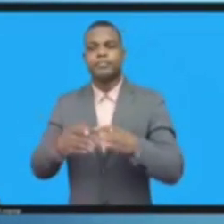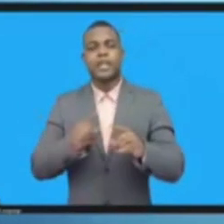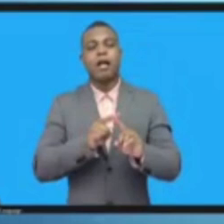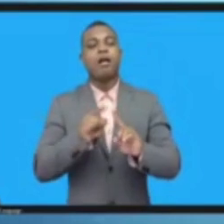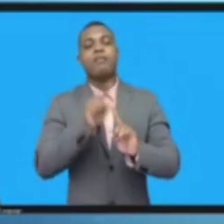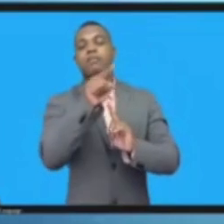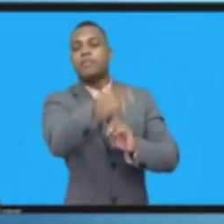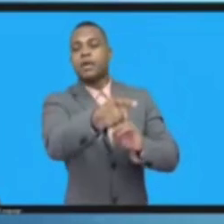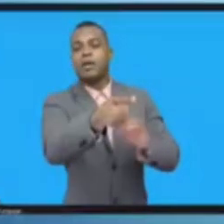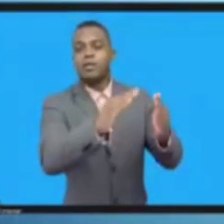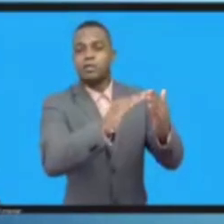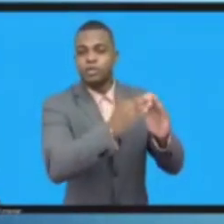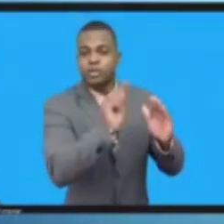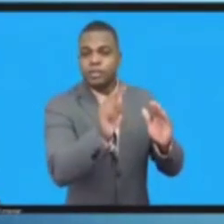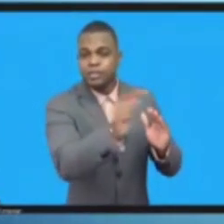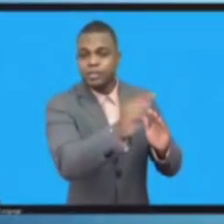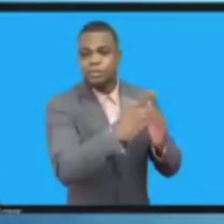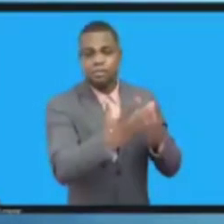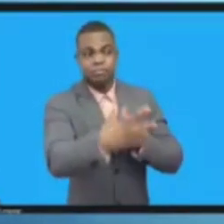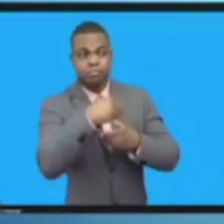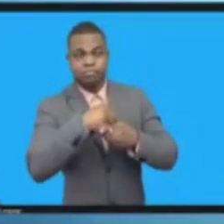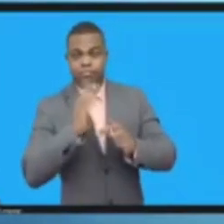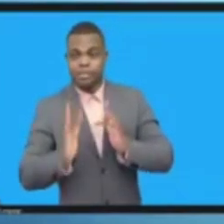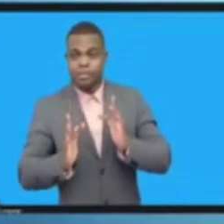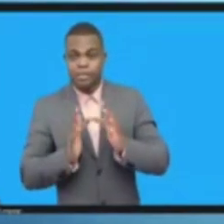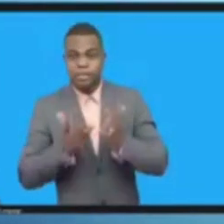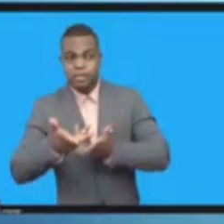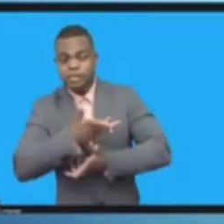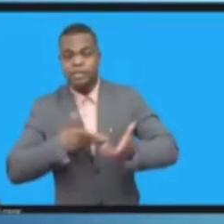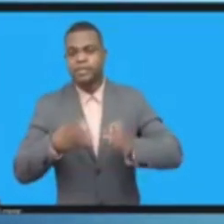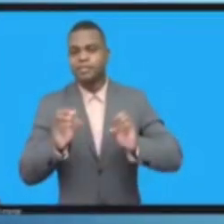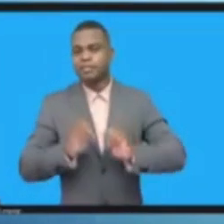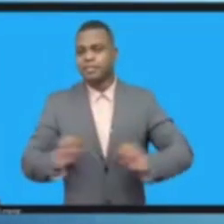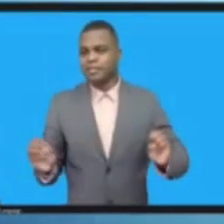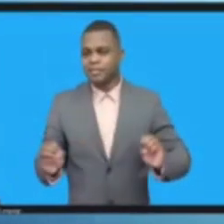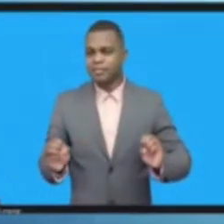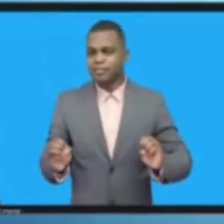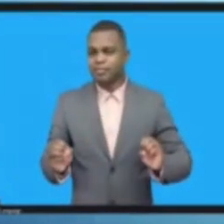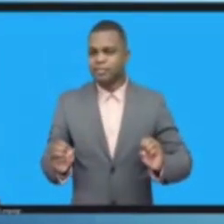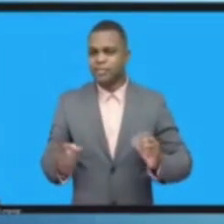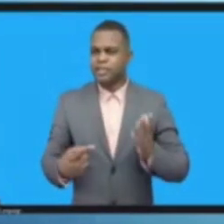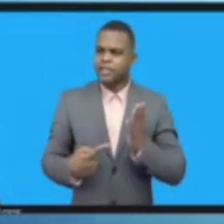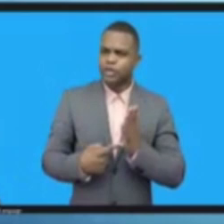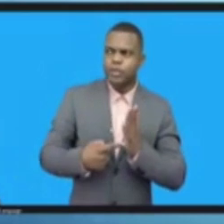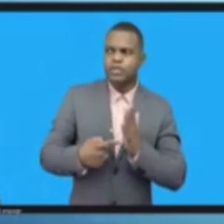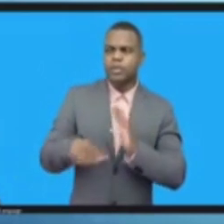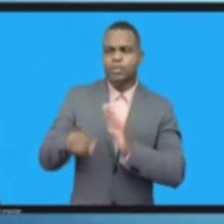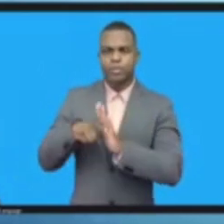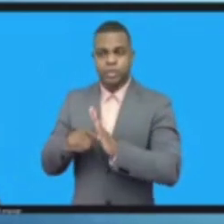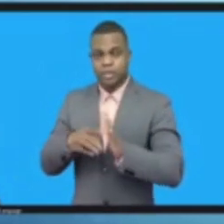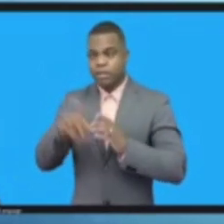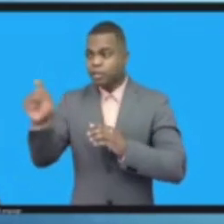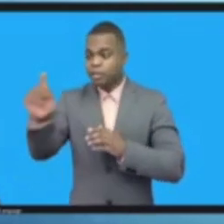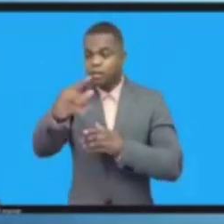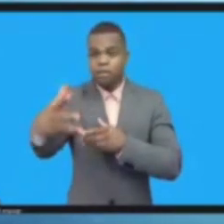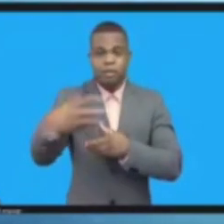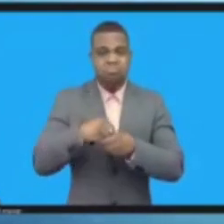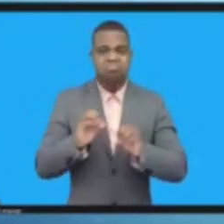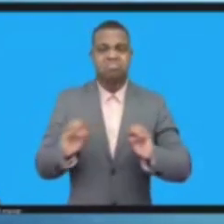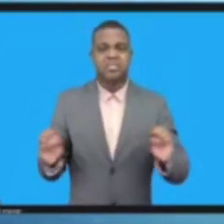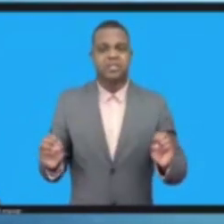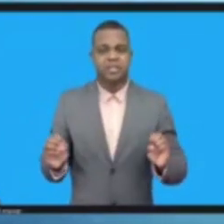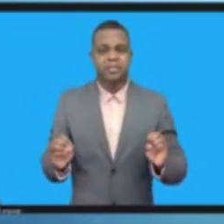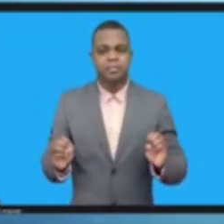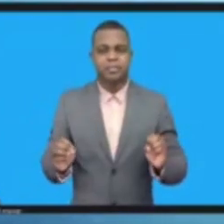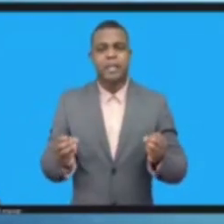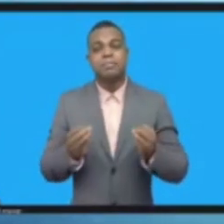à la pauvreté, le chômage, ainsi que d'autres aspects de la marginalisation économique et sociale. Et on voit